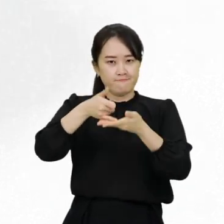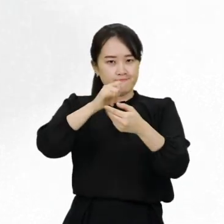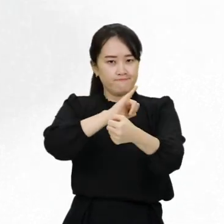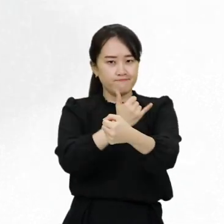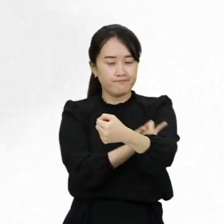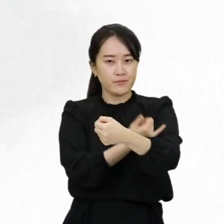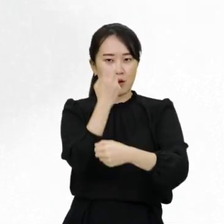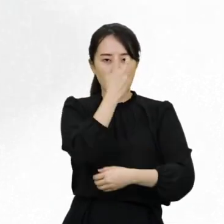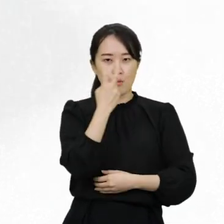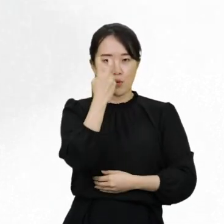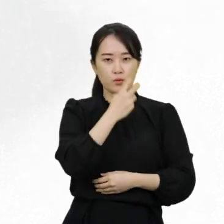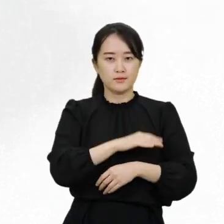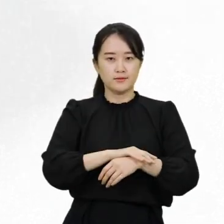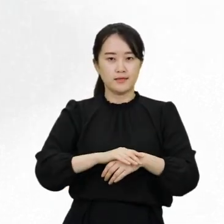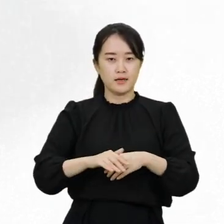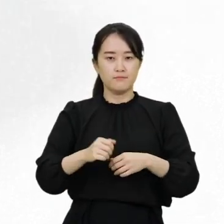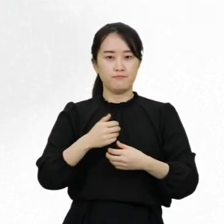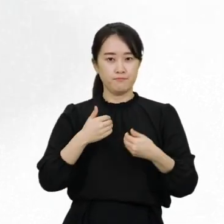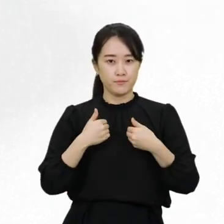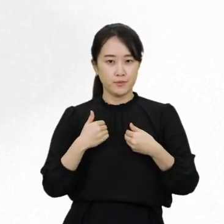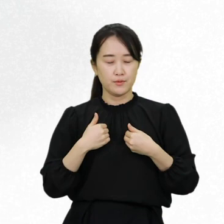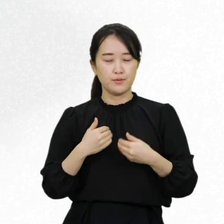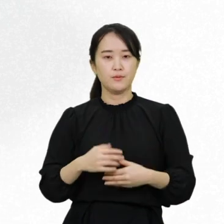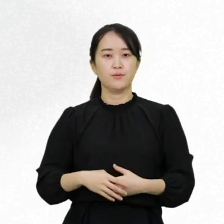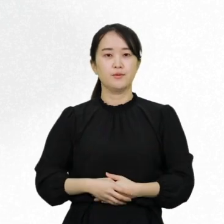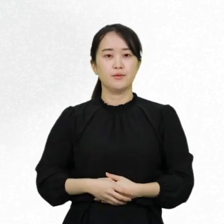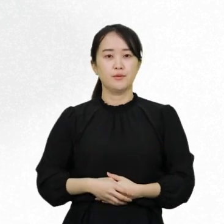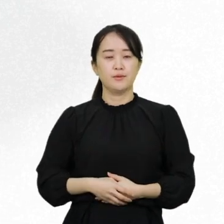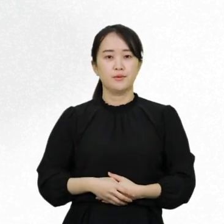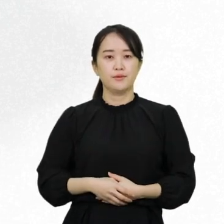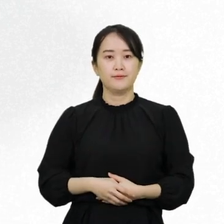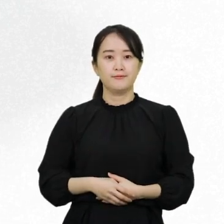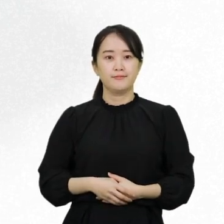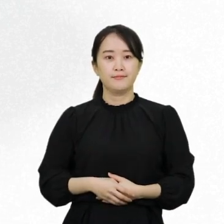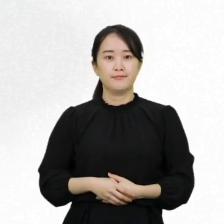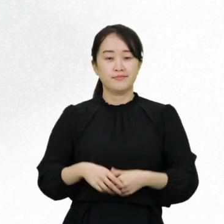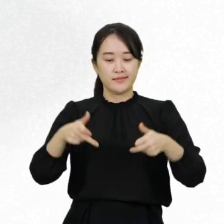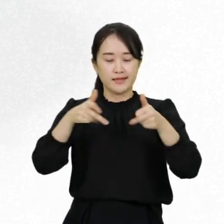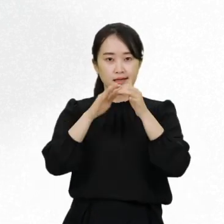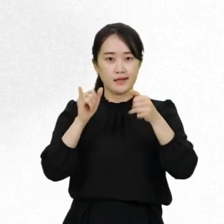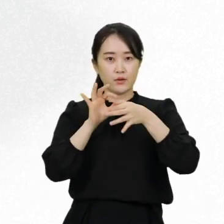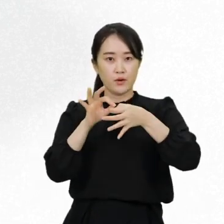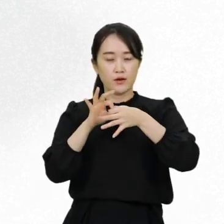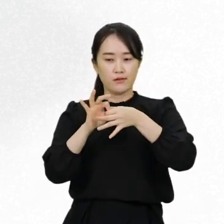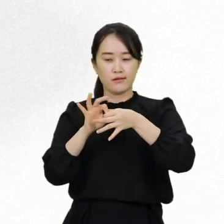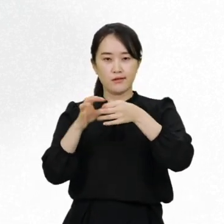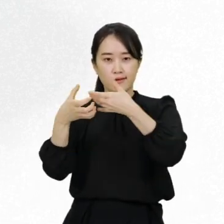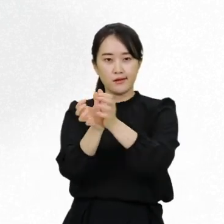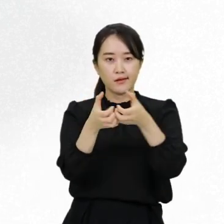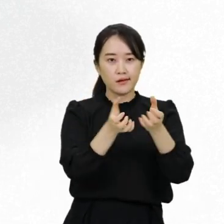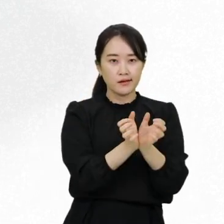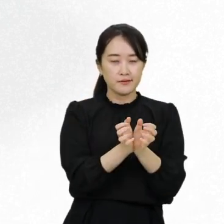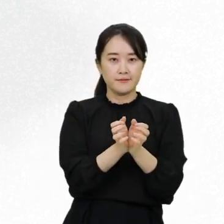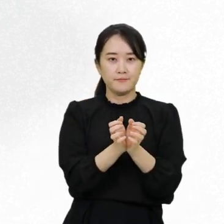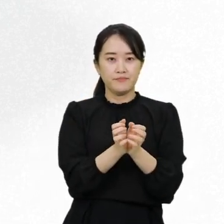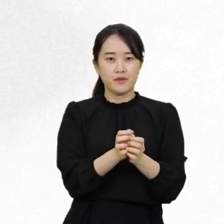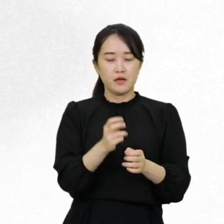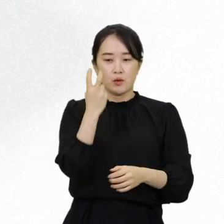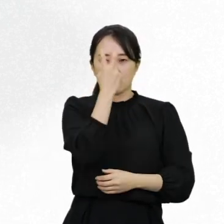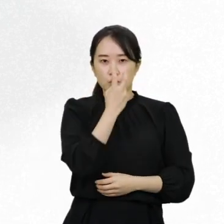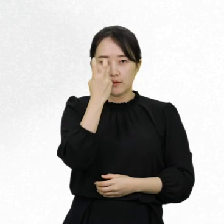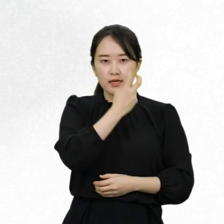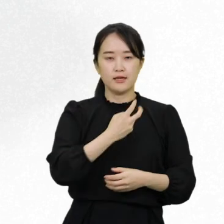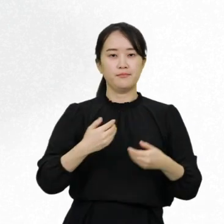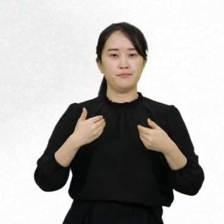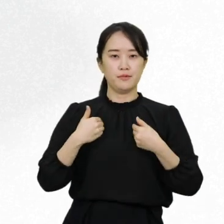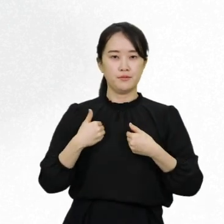제33조, 국내 이행과 모니터링. 협약의 이행과 관련된 사안을 위해 정부 내 전담부서를